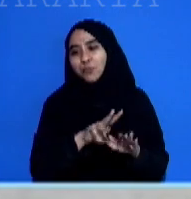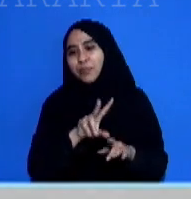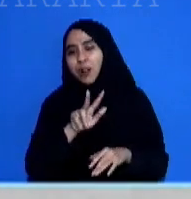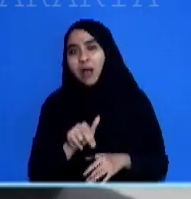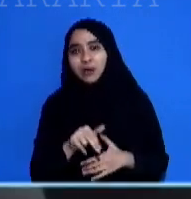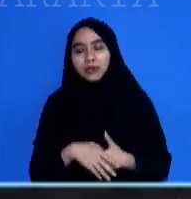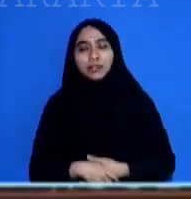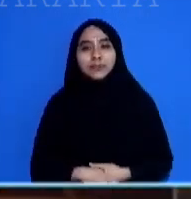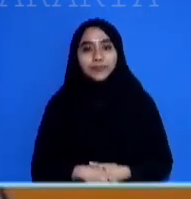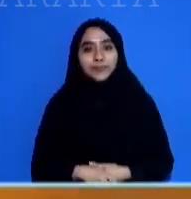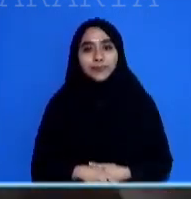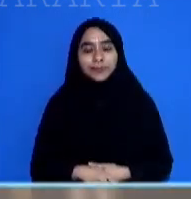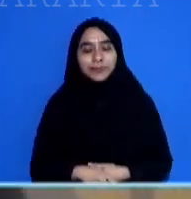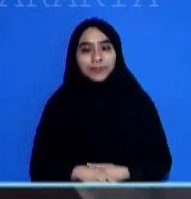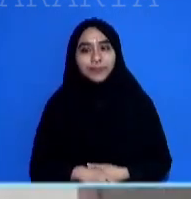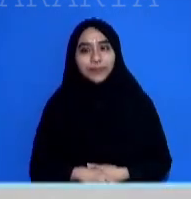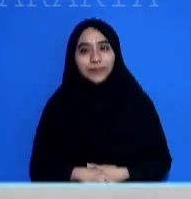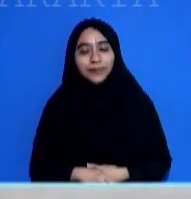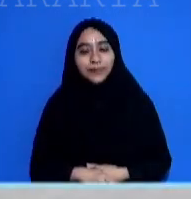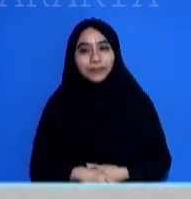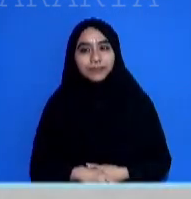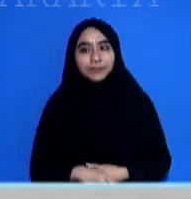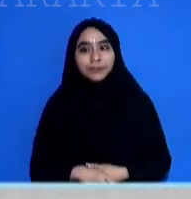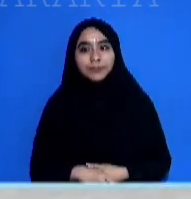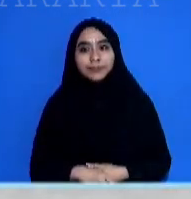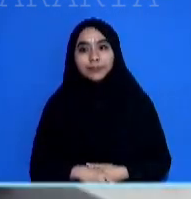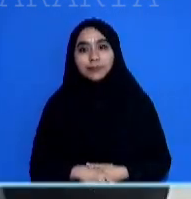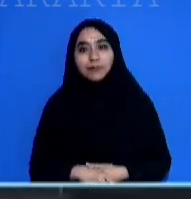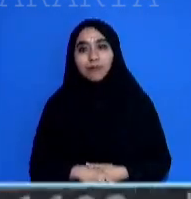herdiani dan trihartanto TVRI Yogyakarta melaporkan dari Kelaten Jawa Tengah